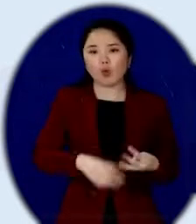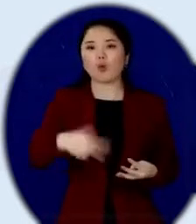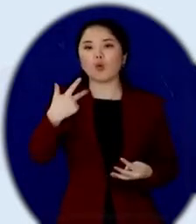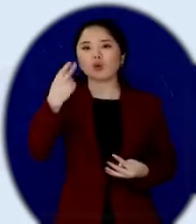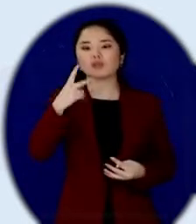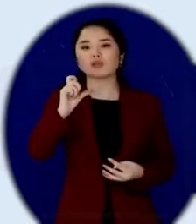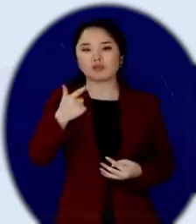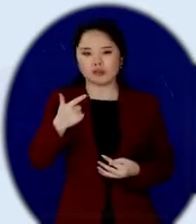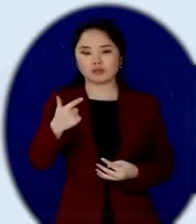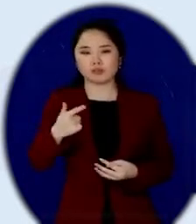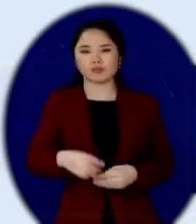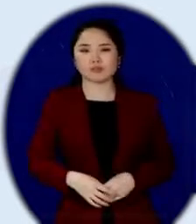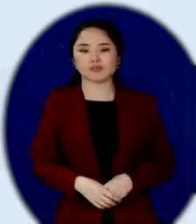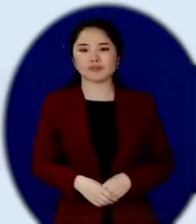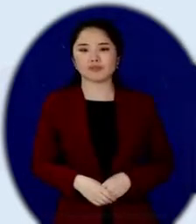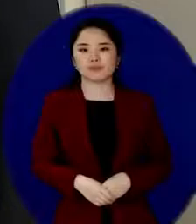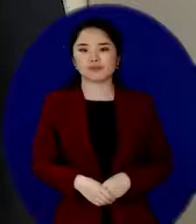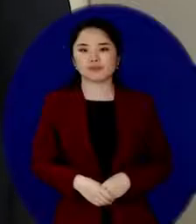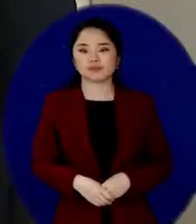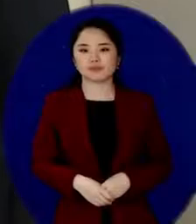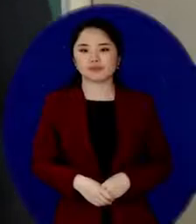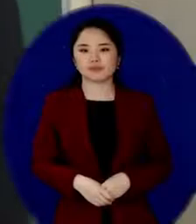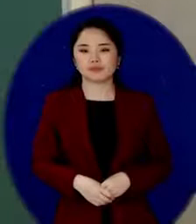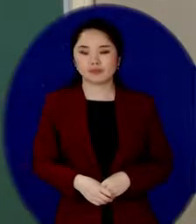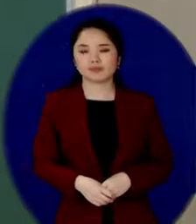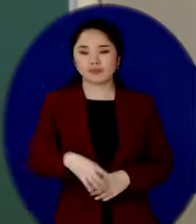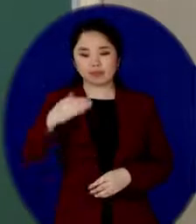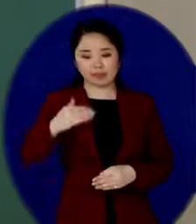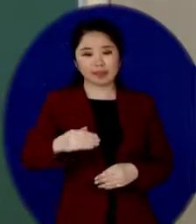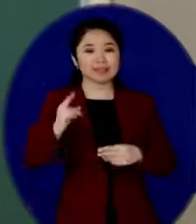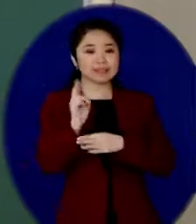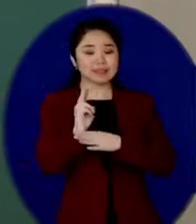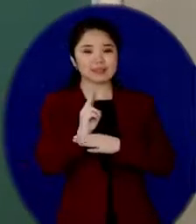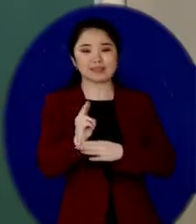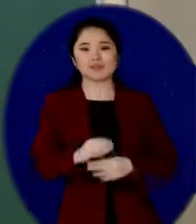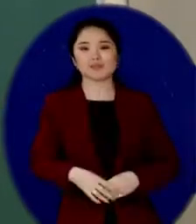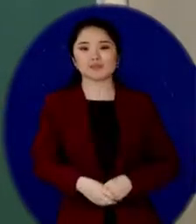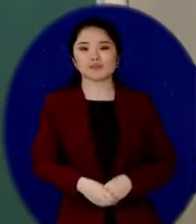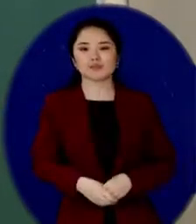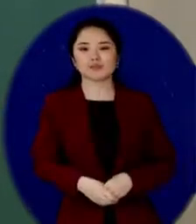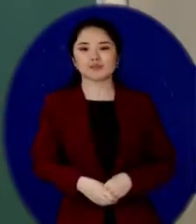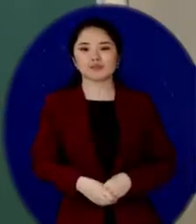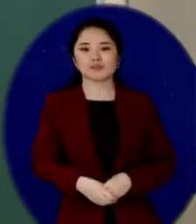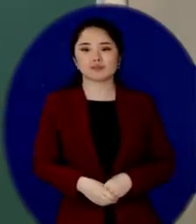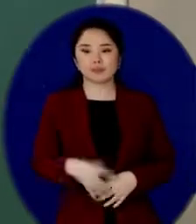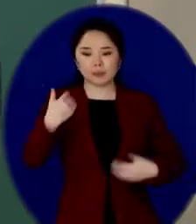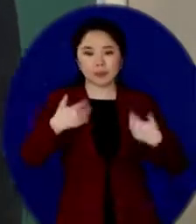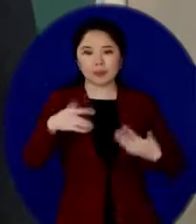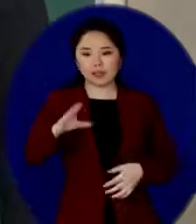3 цэцэг үлдлээ. Дараагийн дасгалыг ажиллая. За, багш нь